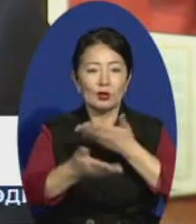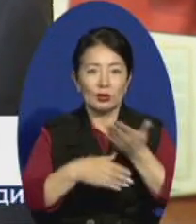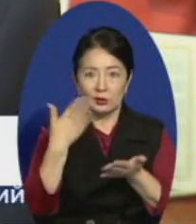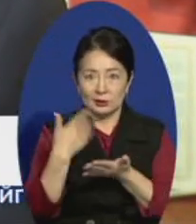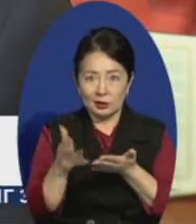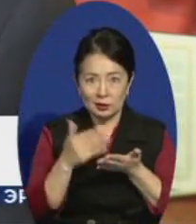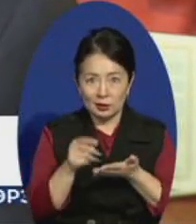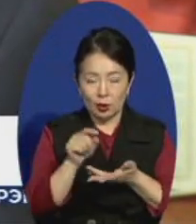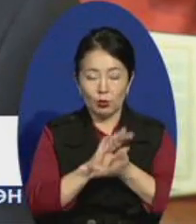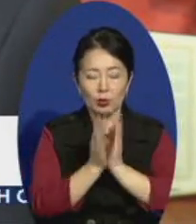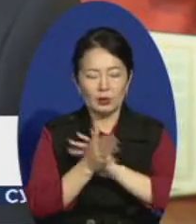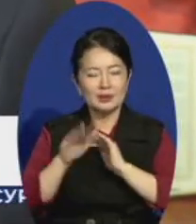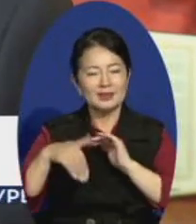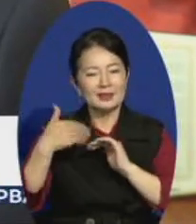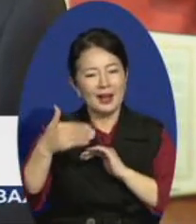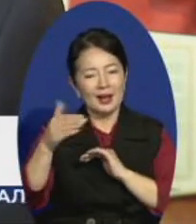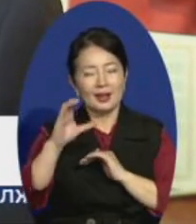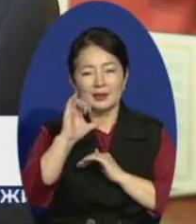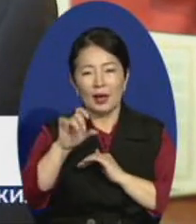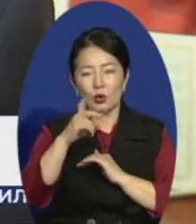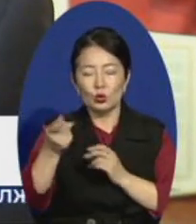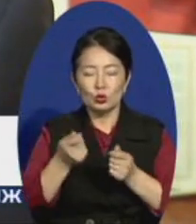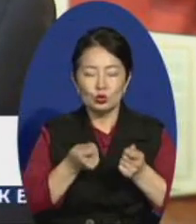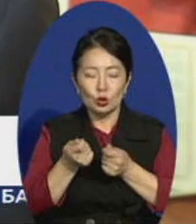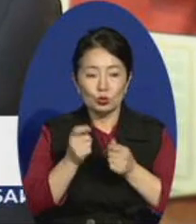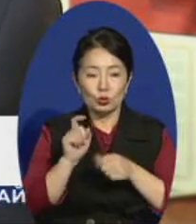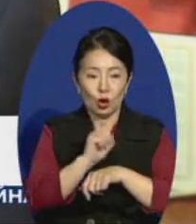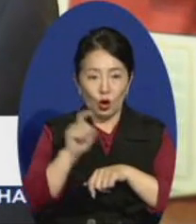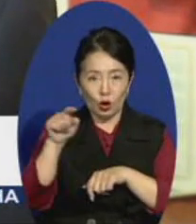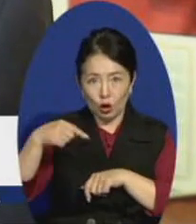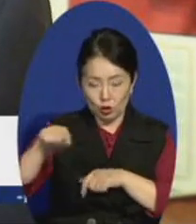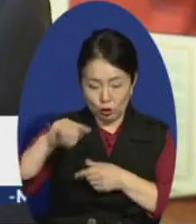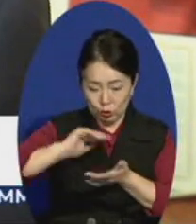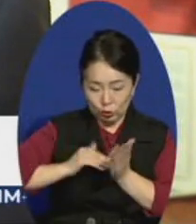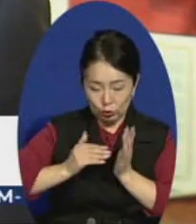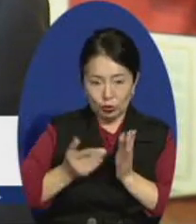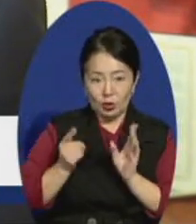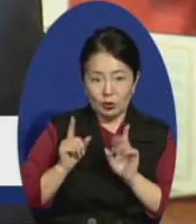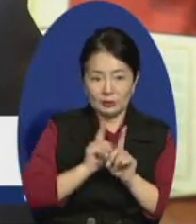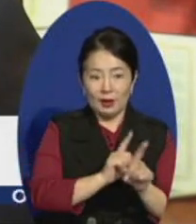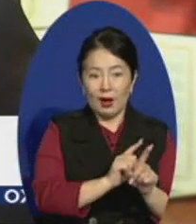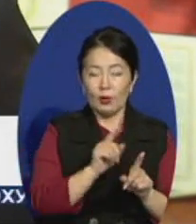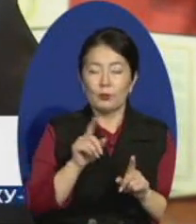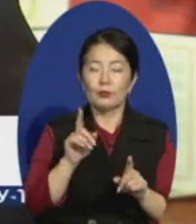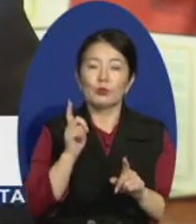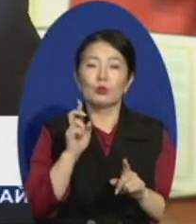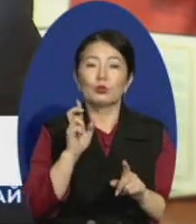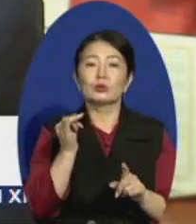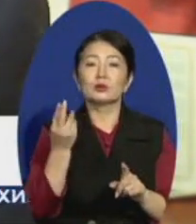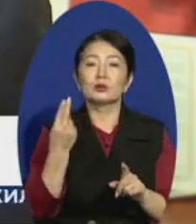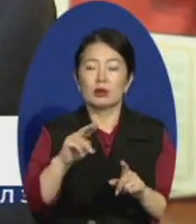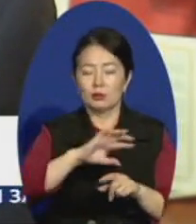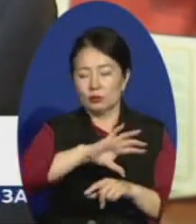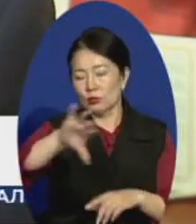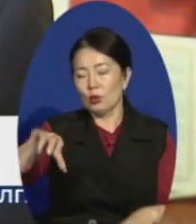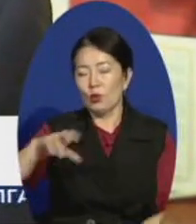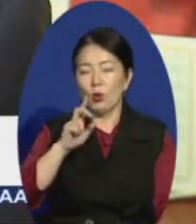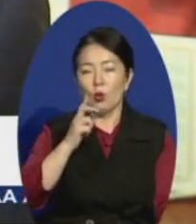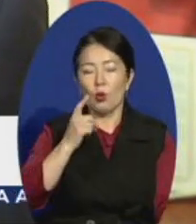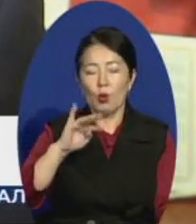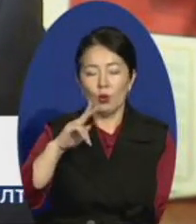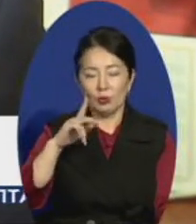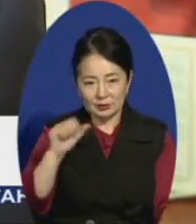цааш цаастаа санхүүгийн зохицуулалт хороонд ирүүлсэн төлөвлөгөөний дагуу энэ бусад тийм ээ хувьцаага олон нийт